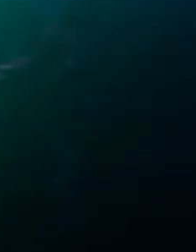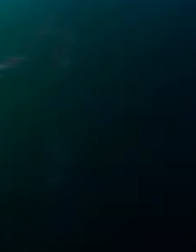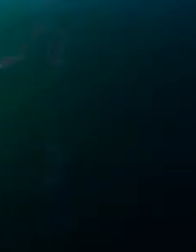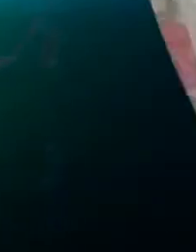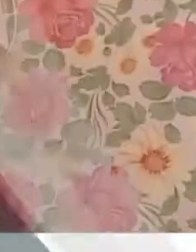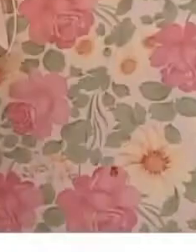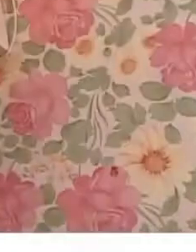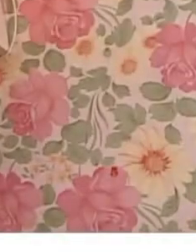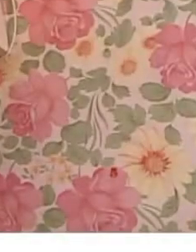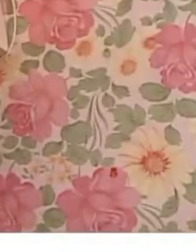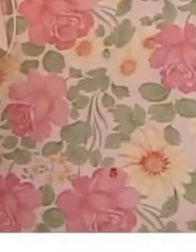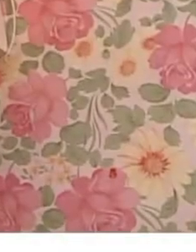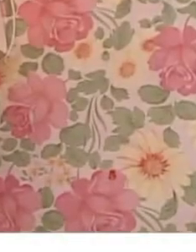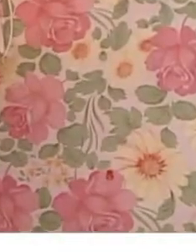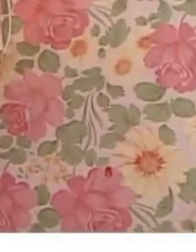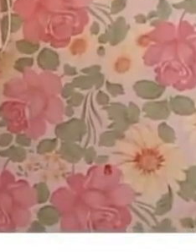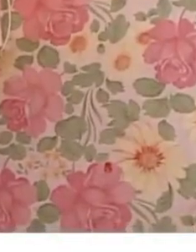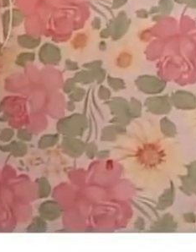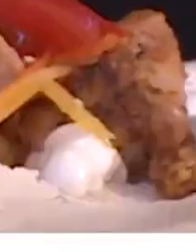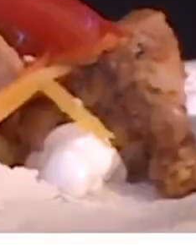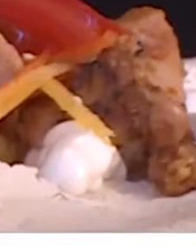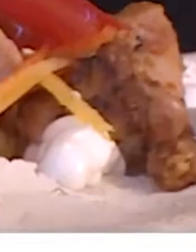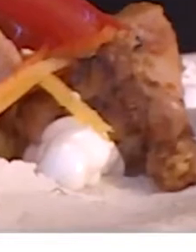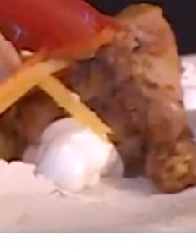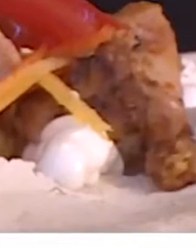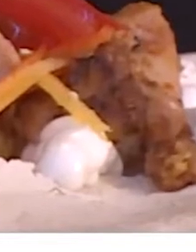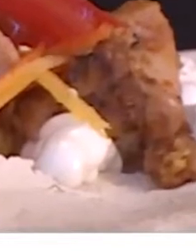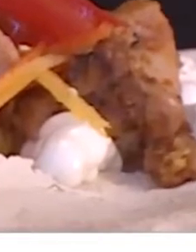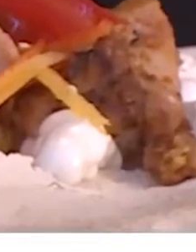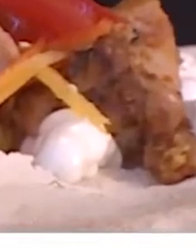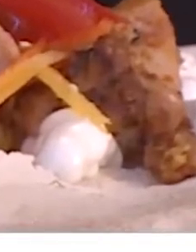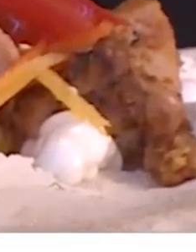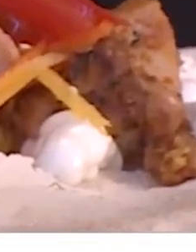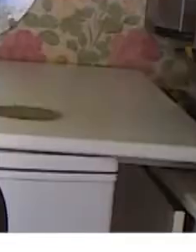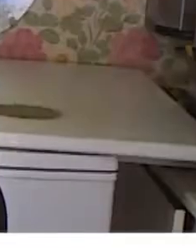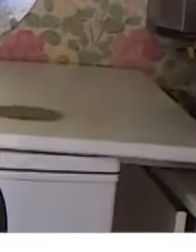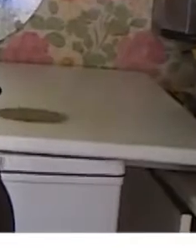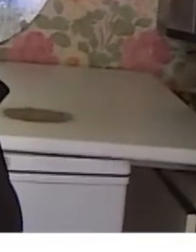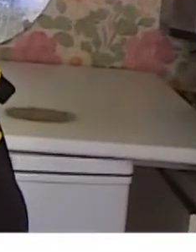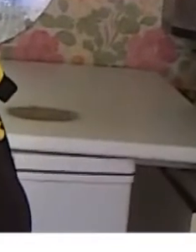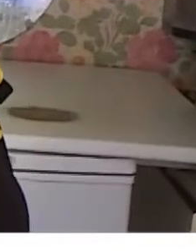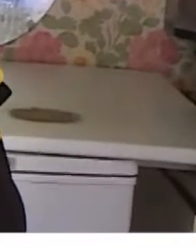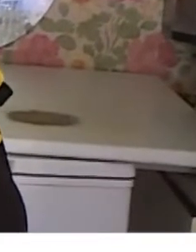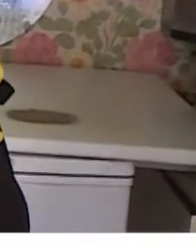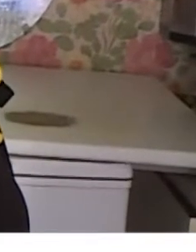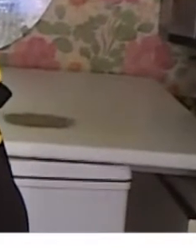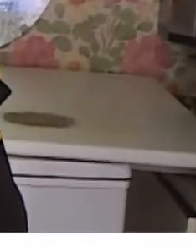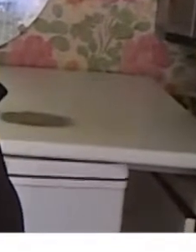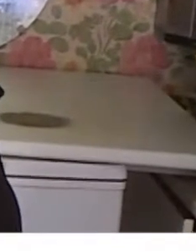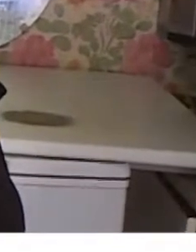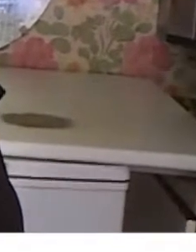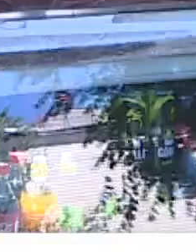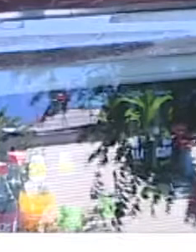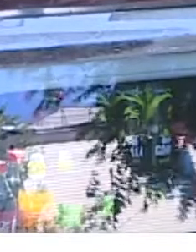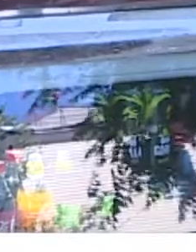баяндайтын боламын. Есіл қаласында жылжымалы дәл осында жалғыз фастфуд дүңгіршегі бар. Оны ашқан кім? Оның жұмысы қандай? Бұл туралы